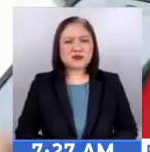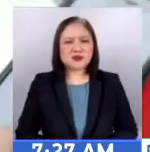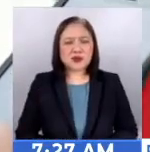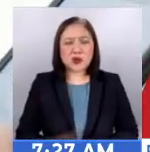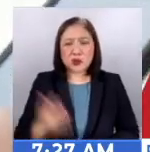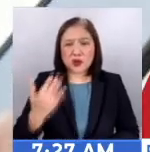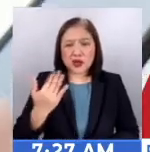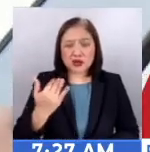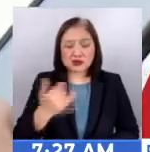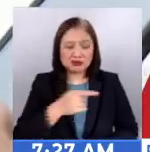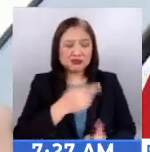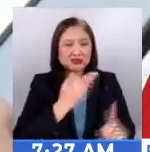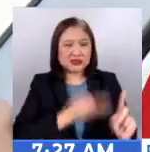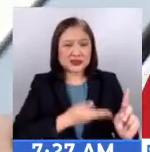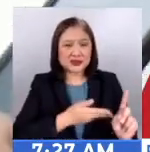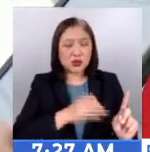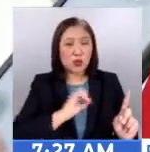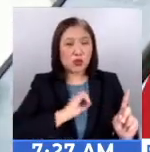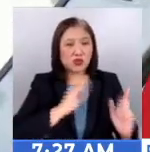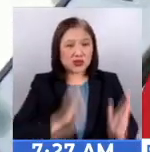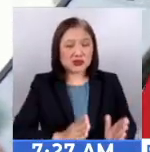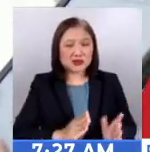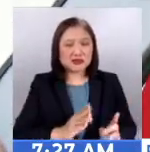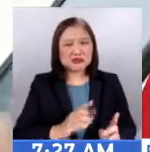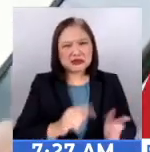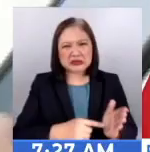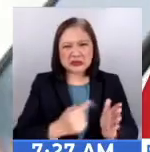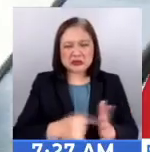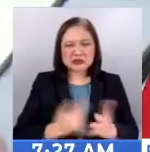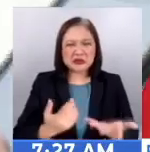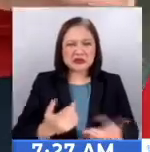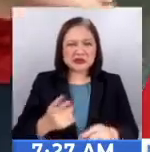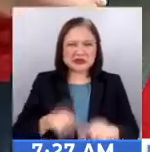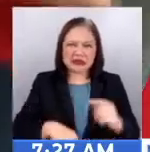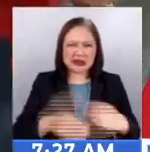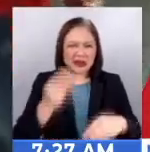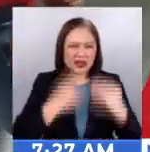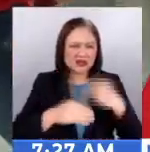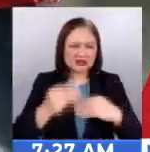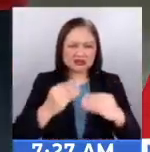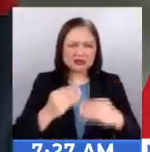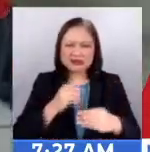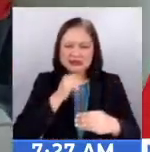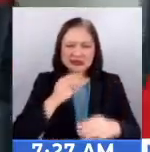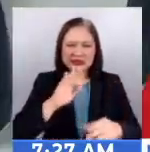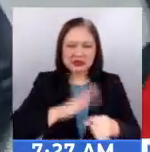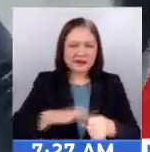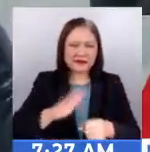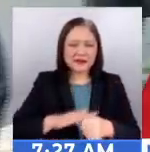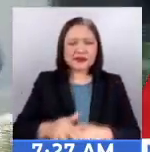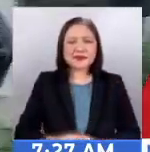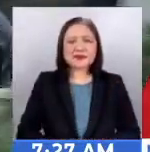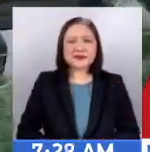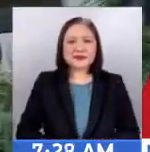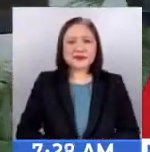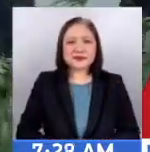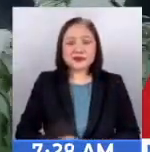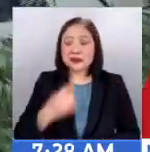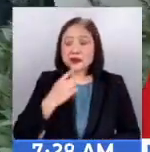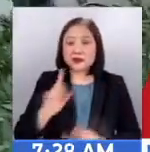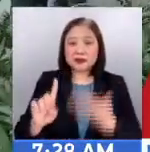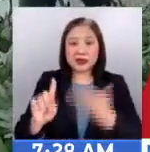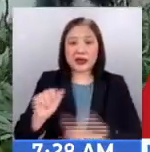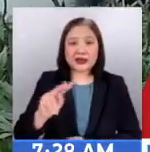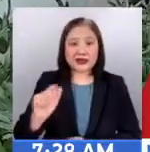po minsan hindi rin po siya nakakain ng maayos. Ayon kay Ana Cabrera, Executive Director ng Philippine